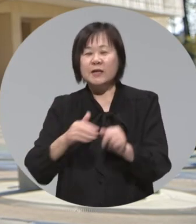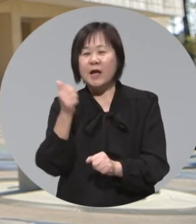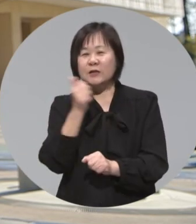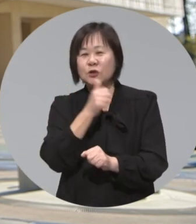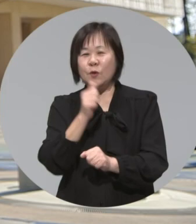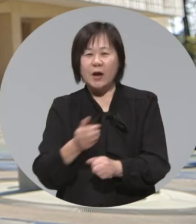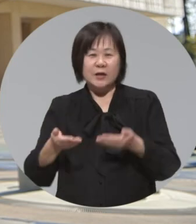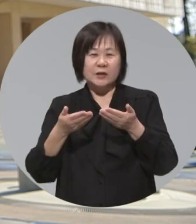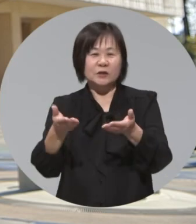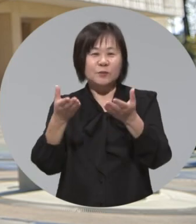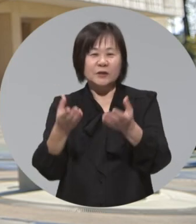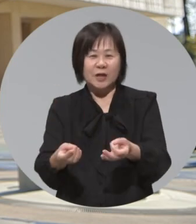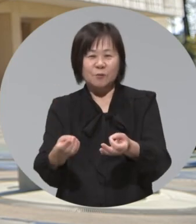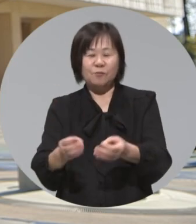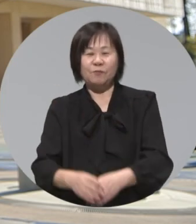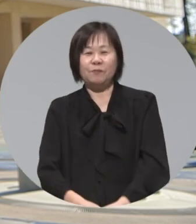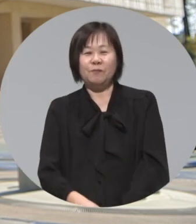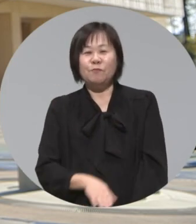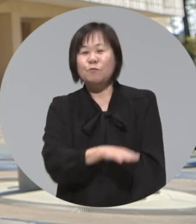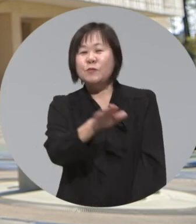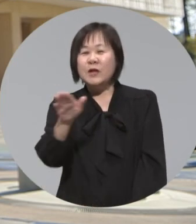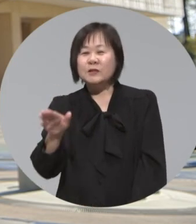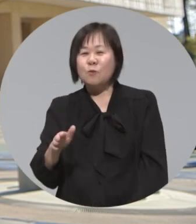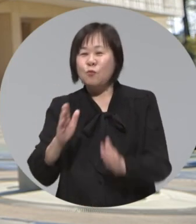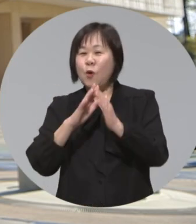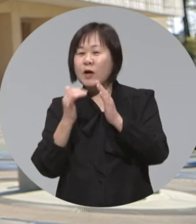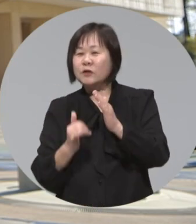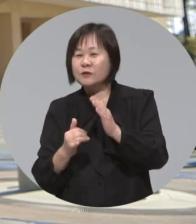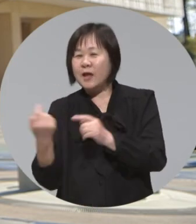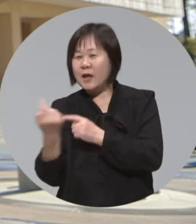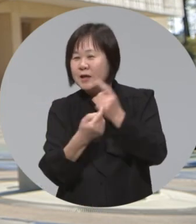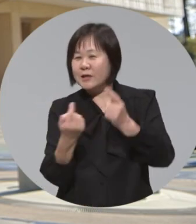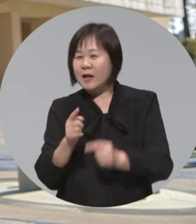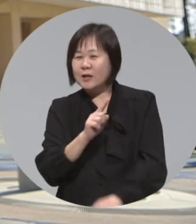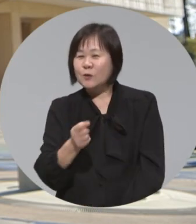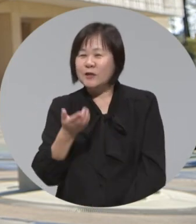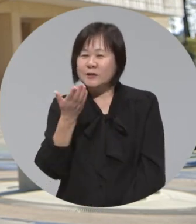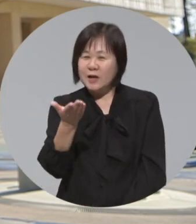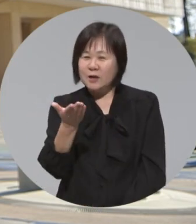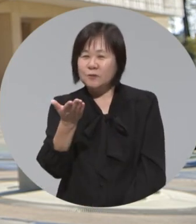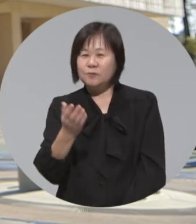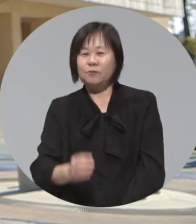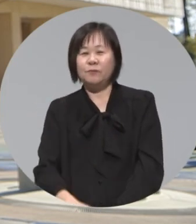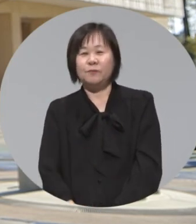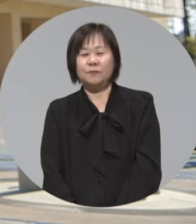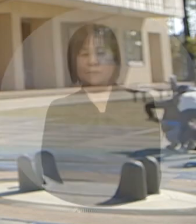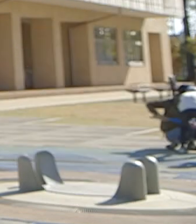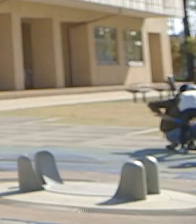介してきました。皆さんも家族で訪れてみてはいかがでしょうか。